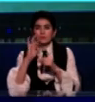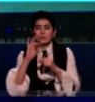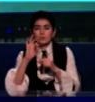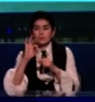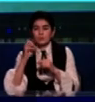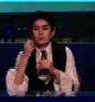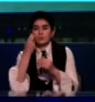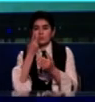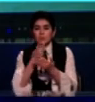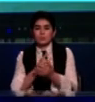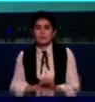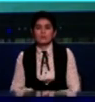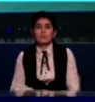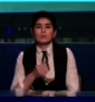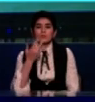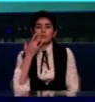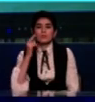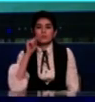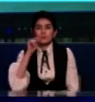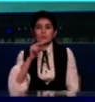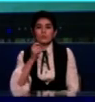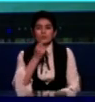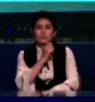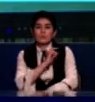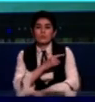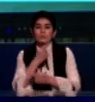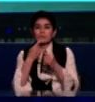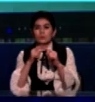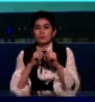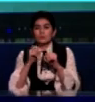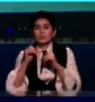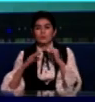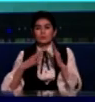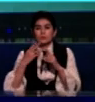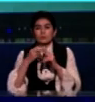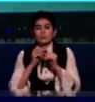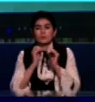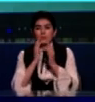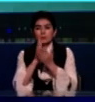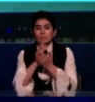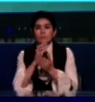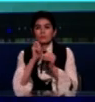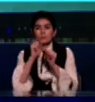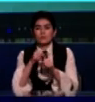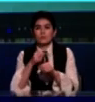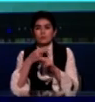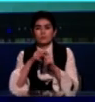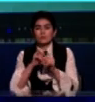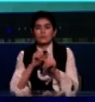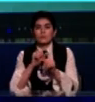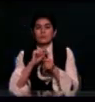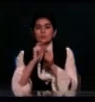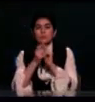биологические показатели. Сигналом для включения того или иного механизма саморегуляции может быть